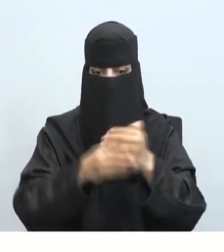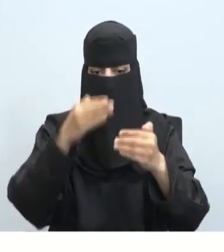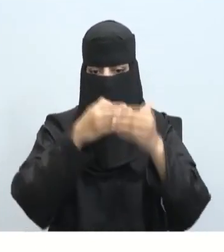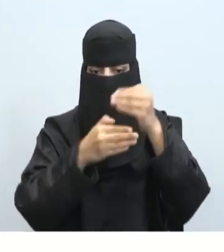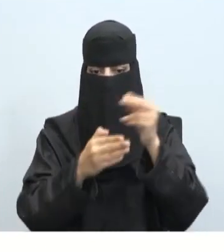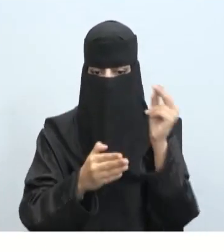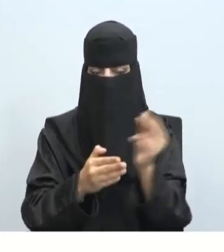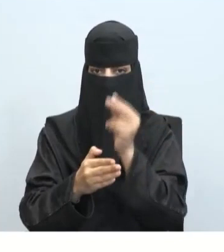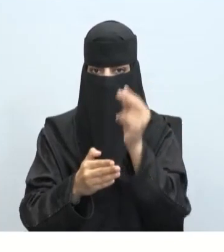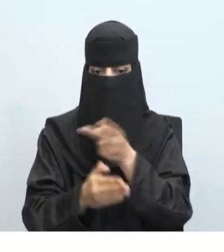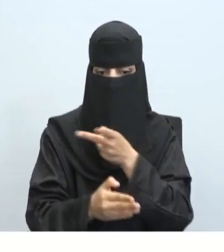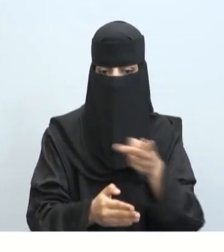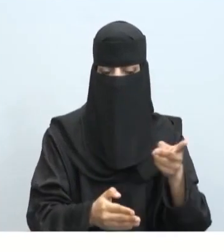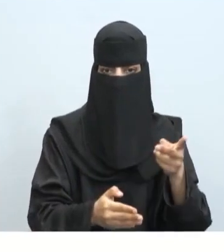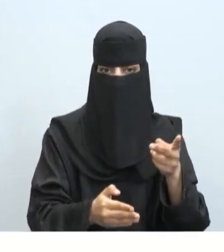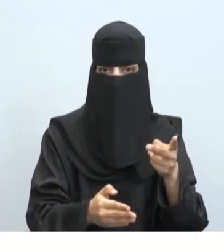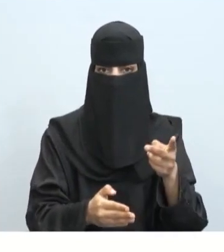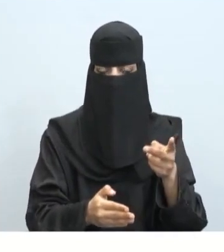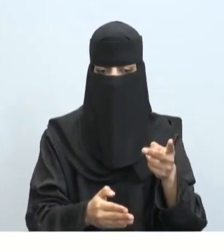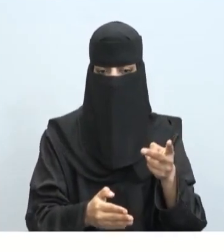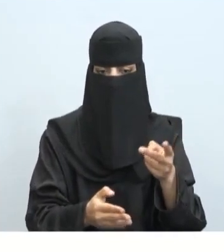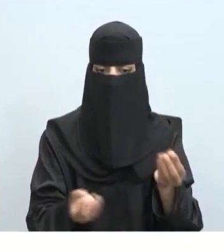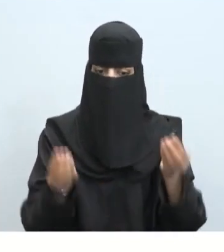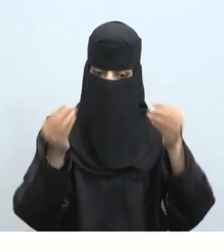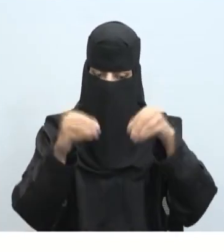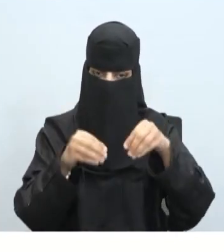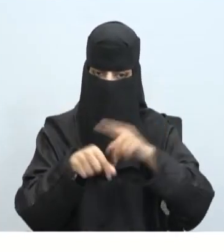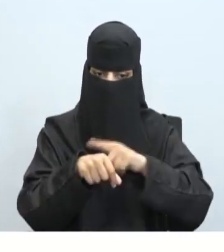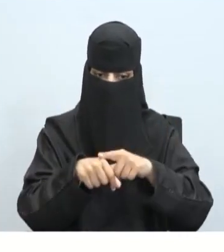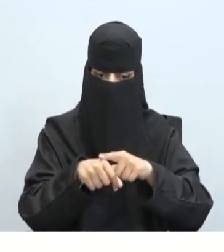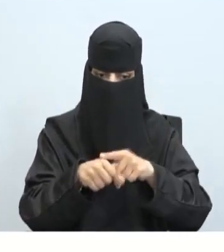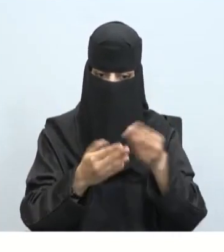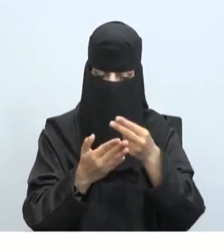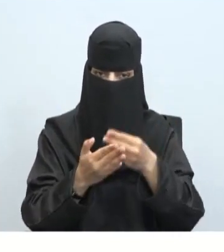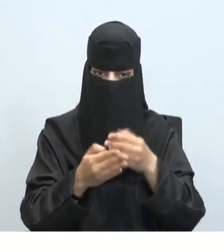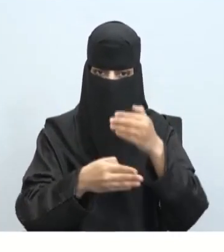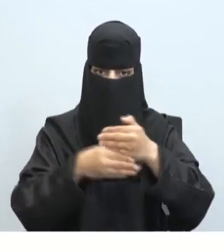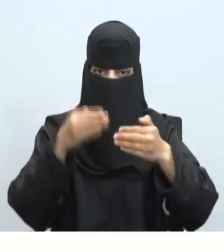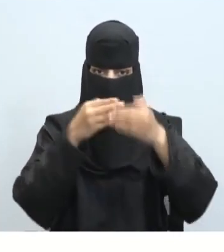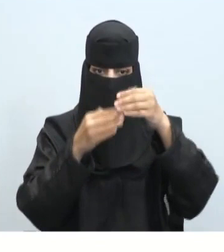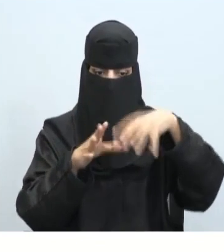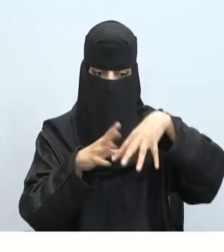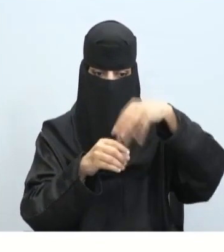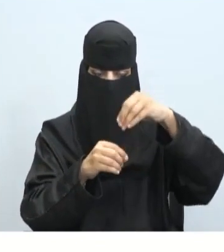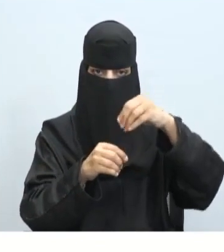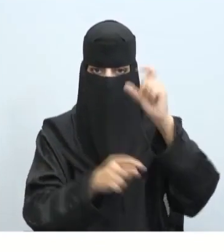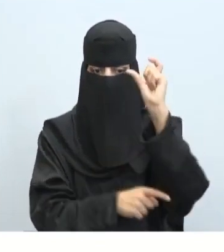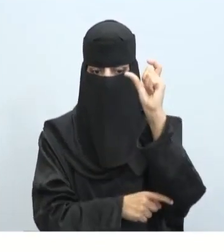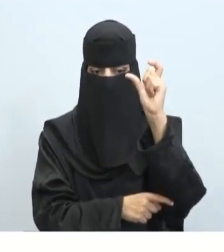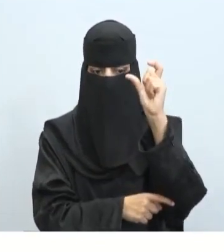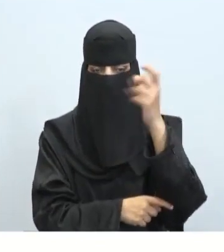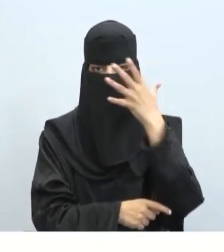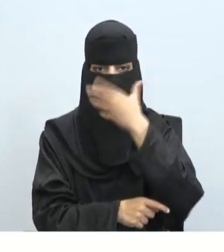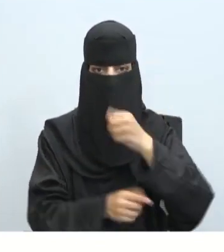بخطوط مختلفه اضافه الى زخرفه القصور والمساجد